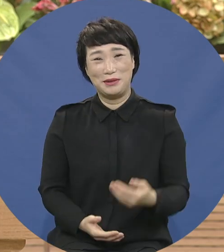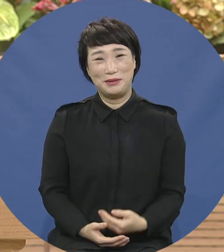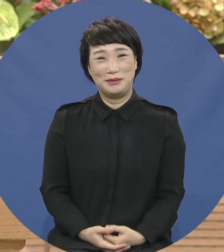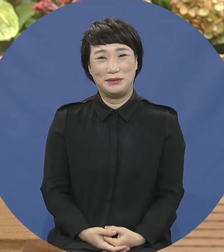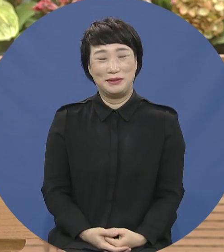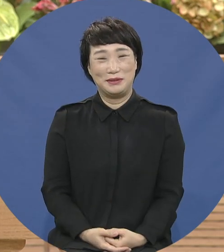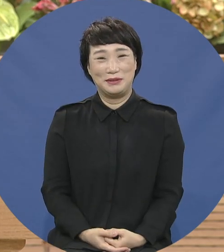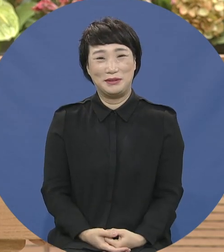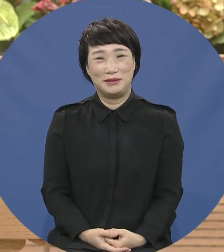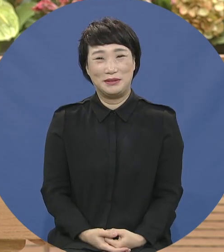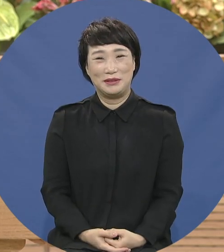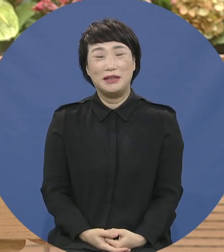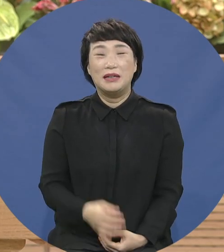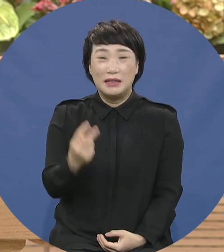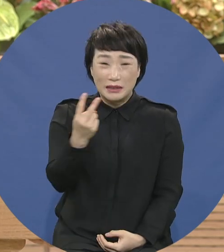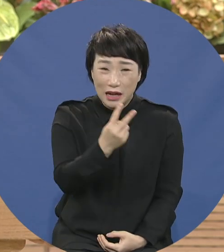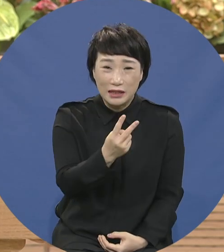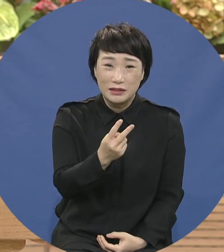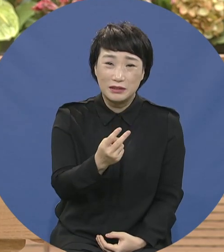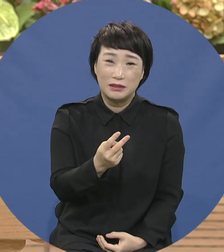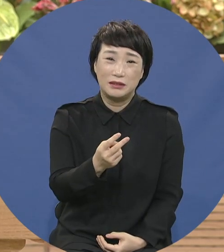축원합니다. 다시는